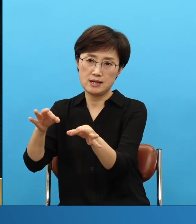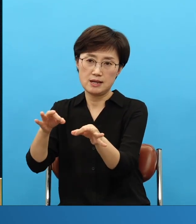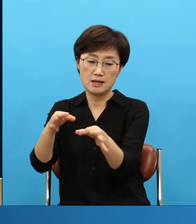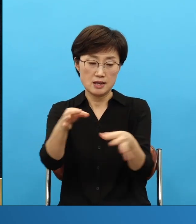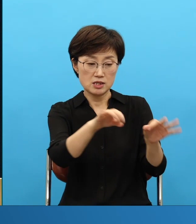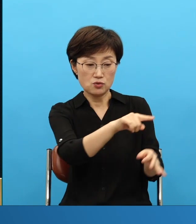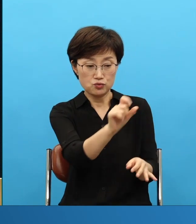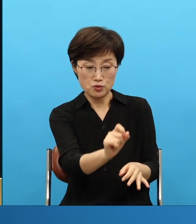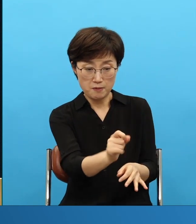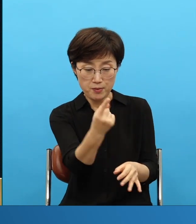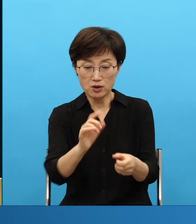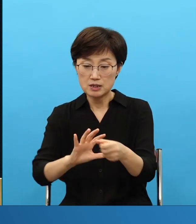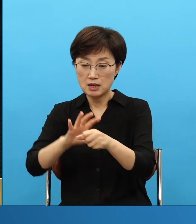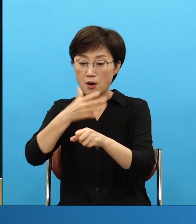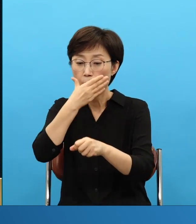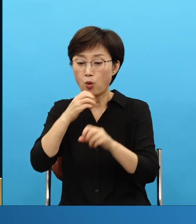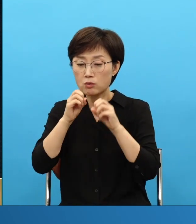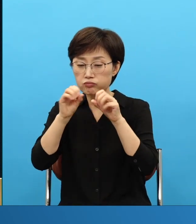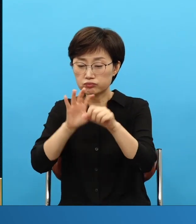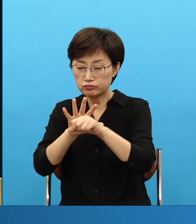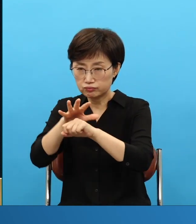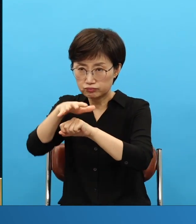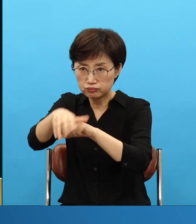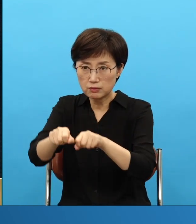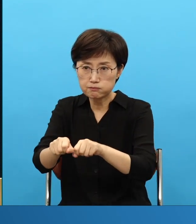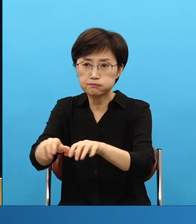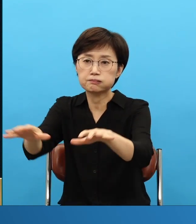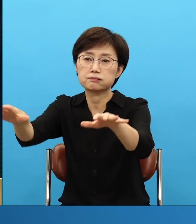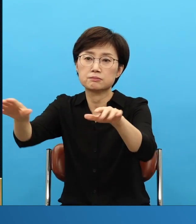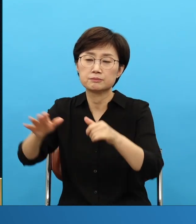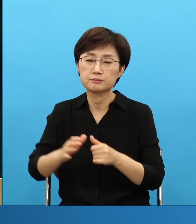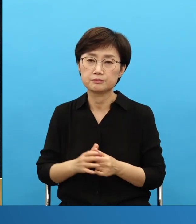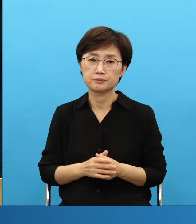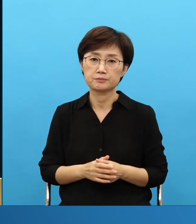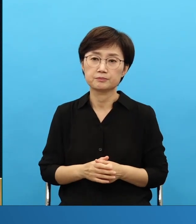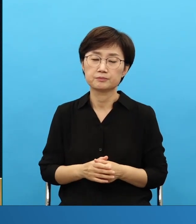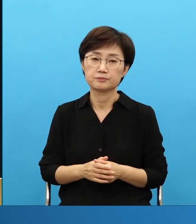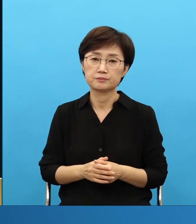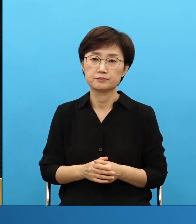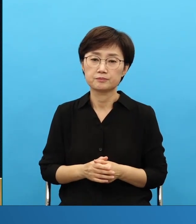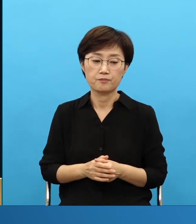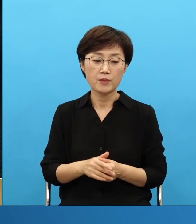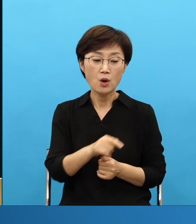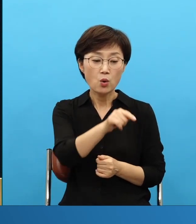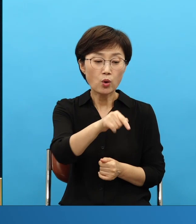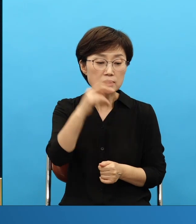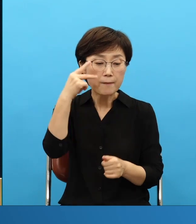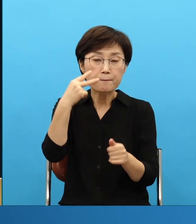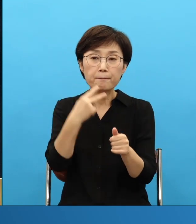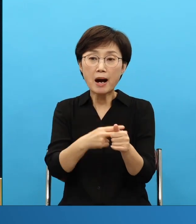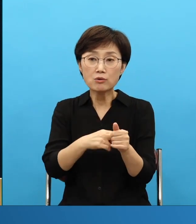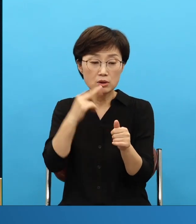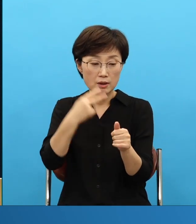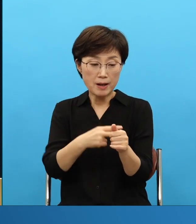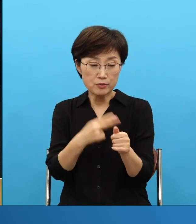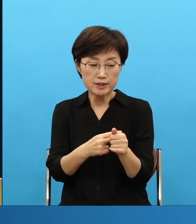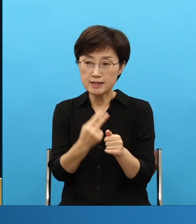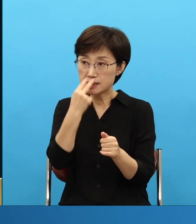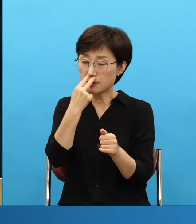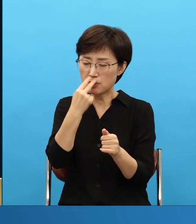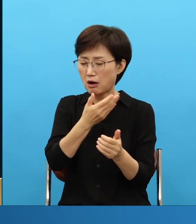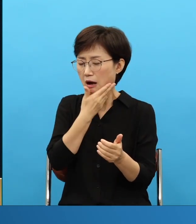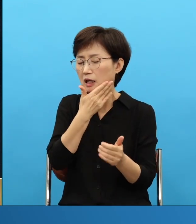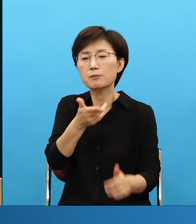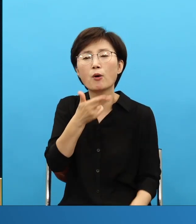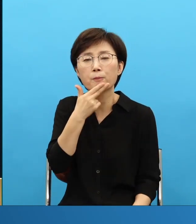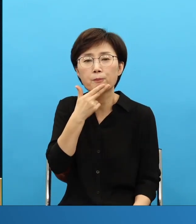this transforms the world. 대단하죠. How amazing is that? 바울 같은 사람이 생명 걸고 복음을 전하는데